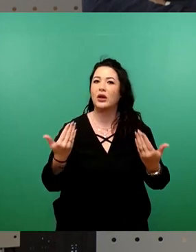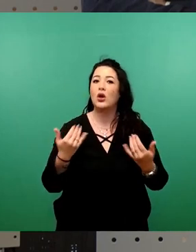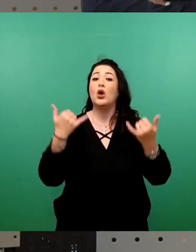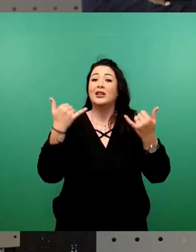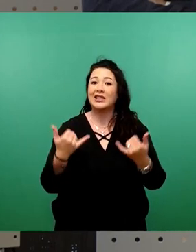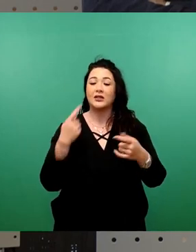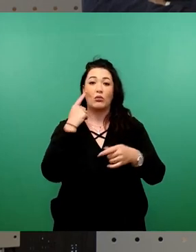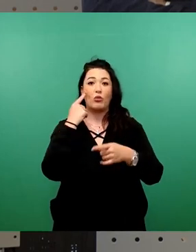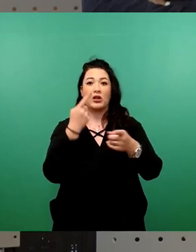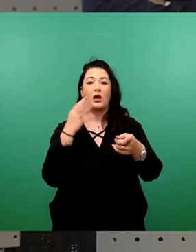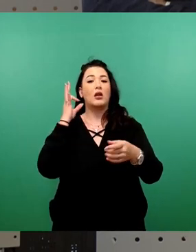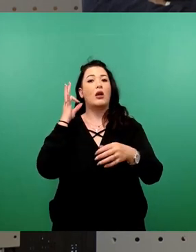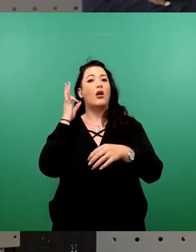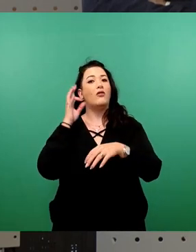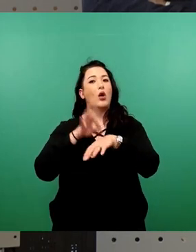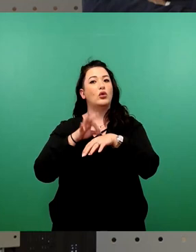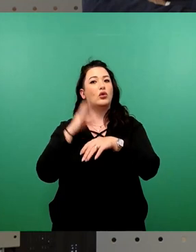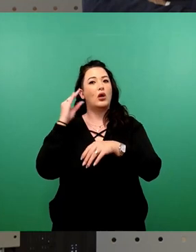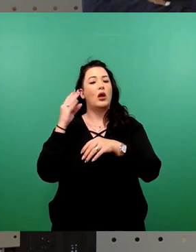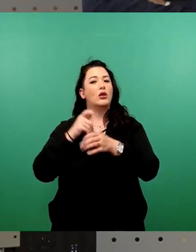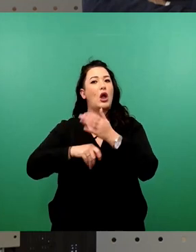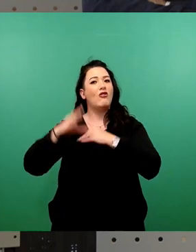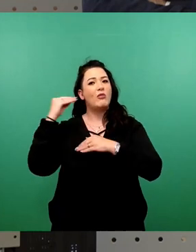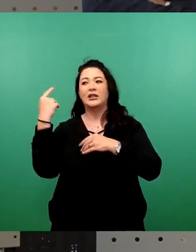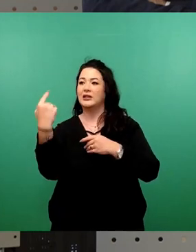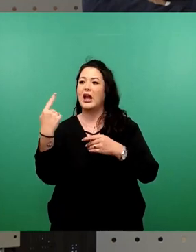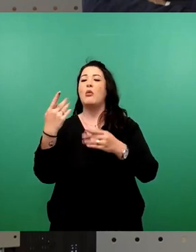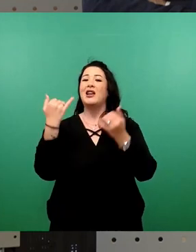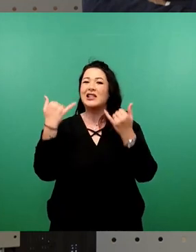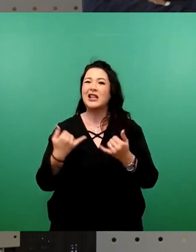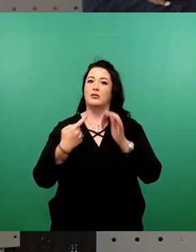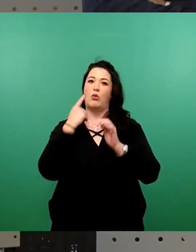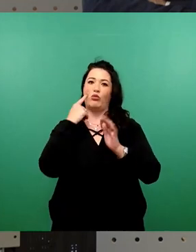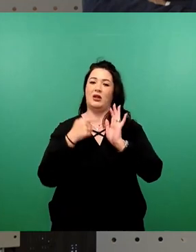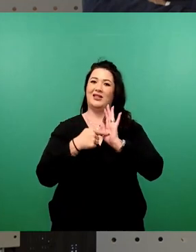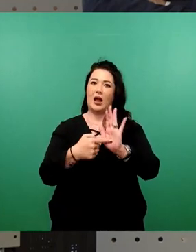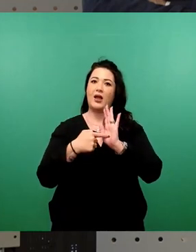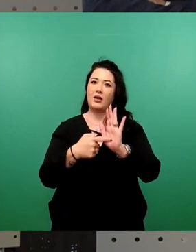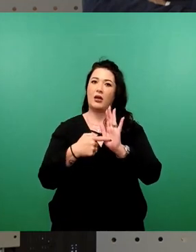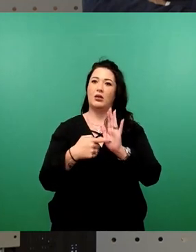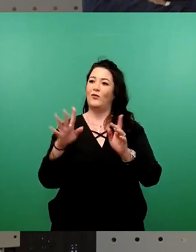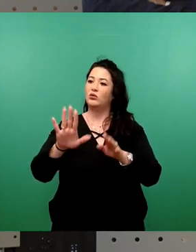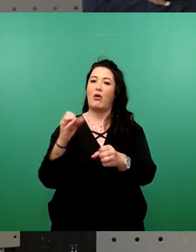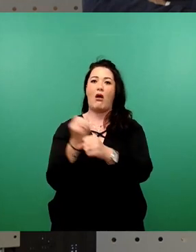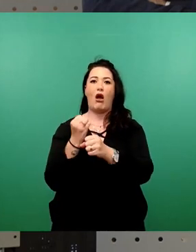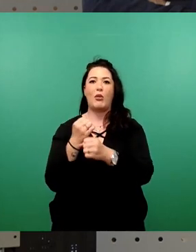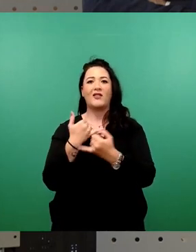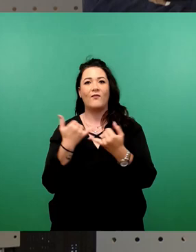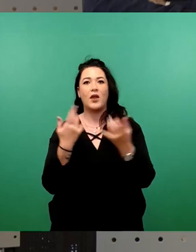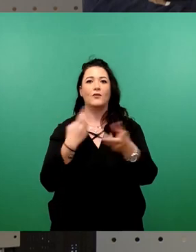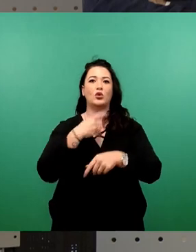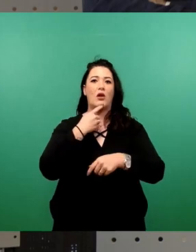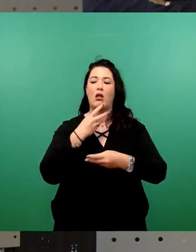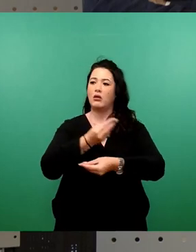der am meisten herausgefordert ist. Und sie beweist dabei in ihrer fleißigen, unaufgeregten Art, auch in ihrem sachlichen Umgang mit den Menschen, auch mit